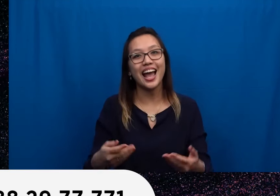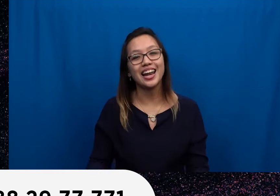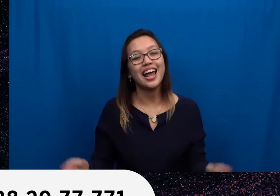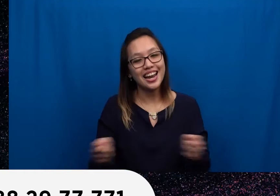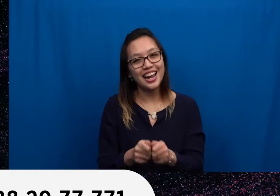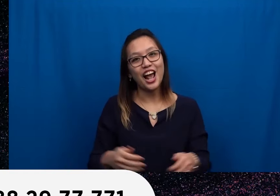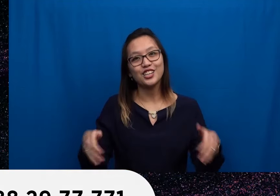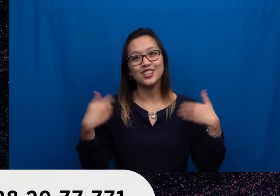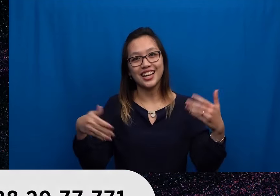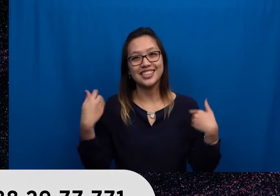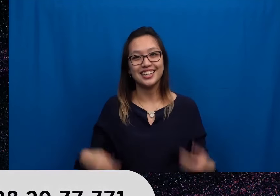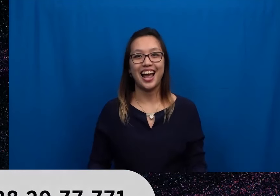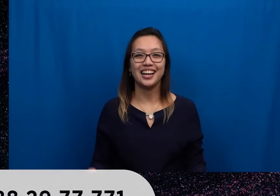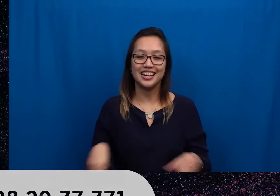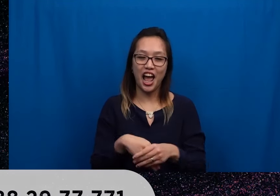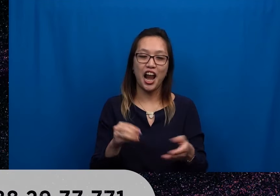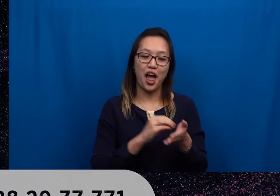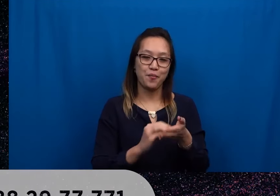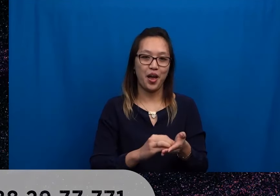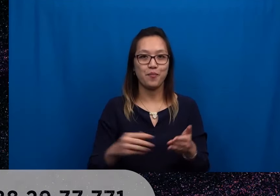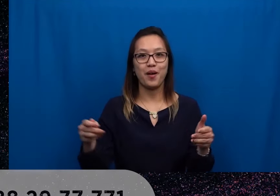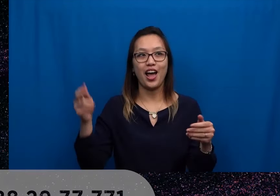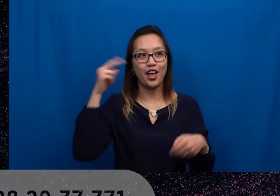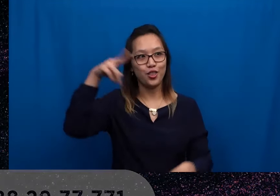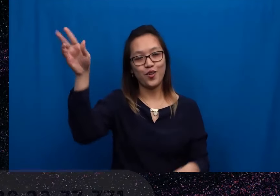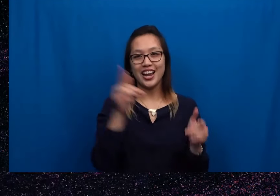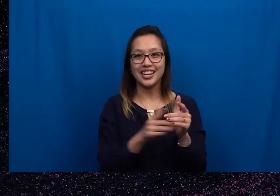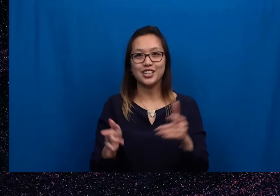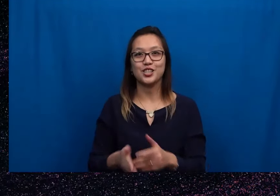dalam nama Tuhan Yesus. Amin.